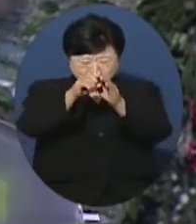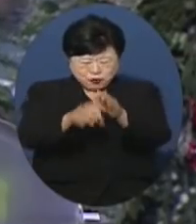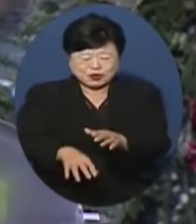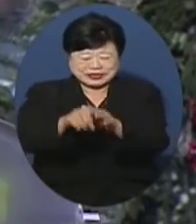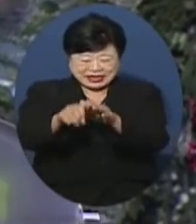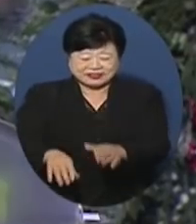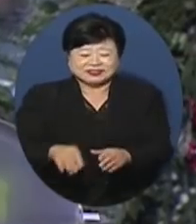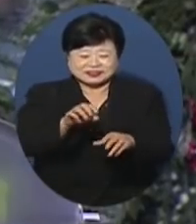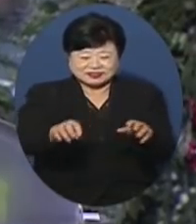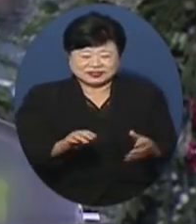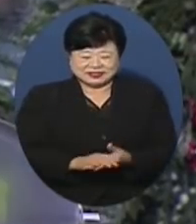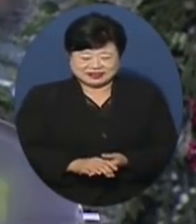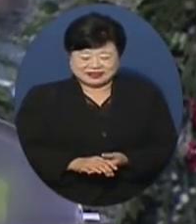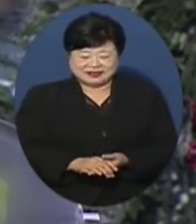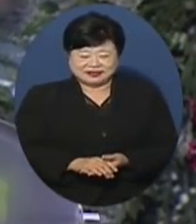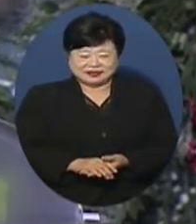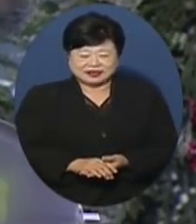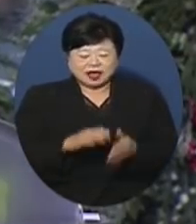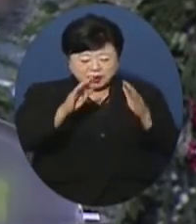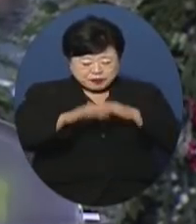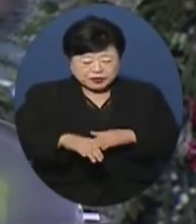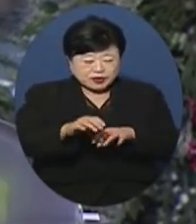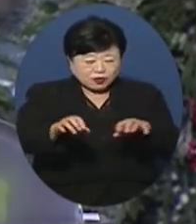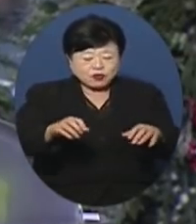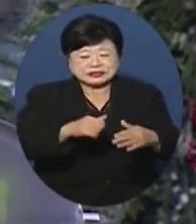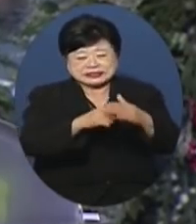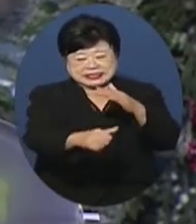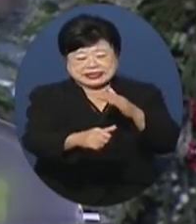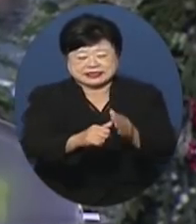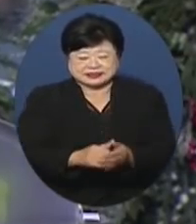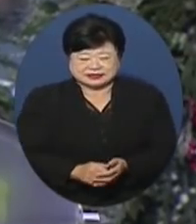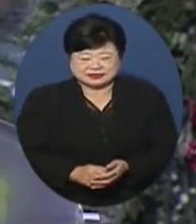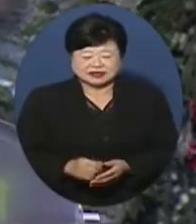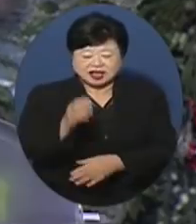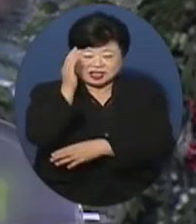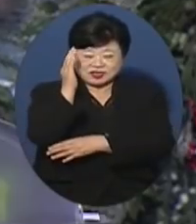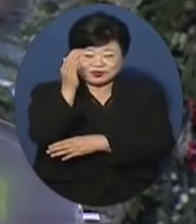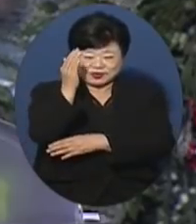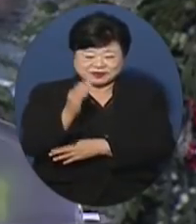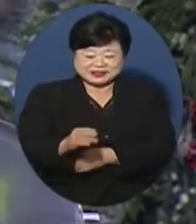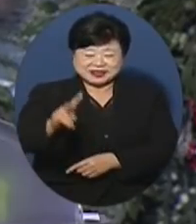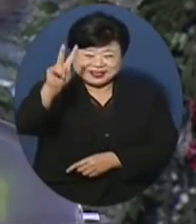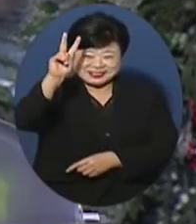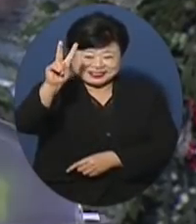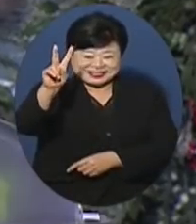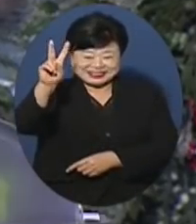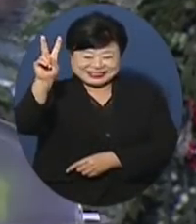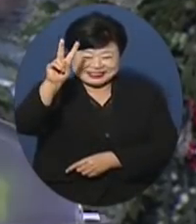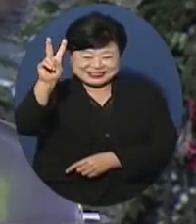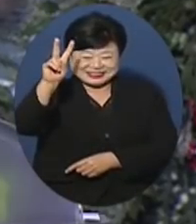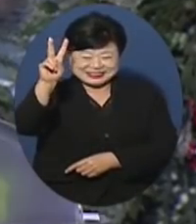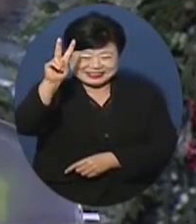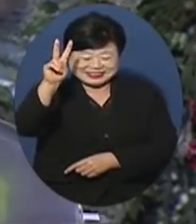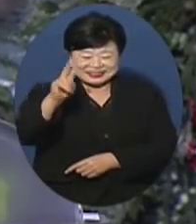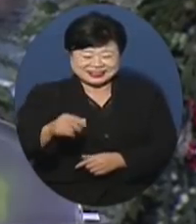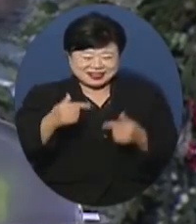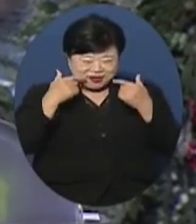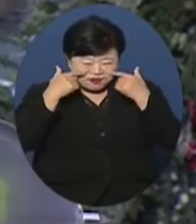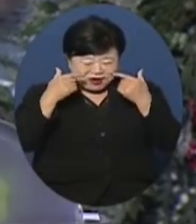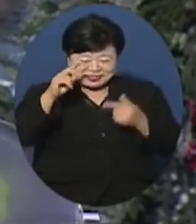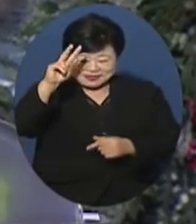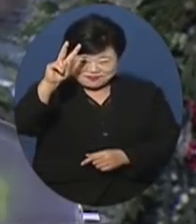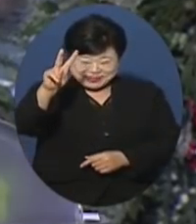떨어지는데 폐허가 된 지역들을 찾아가서 연설하면서 승리를 확신하는